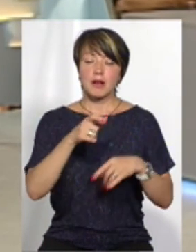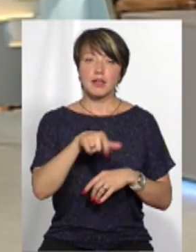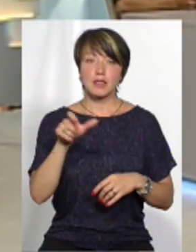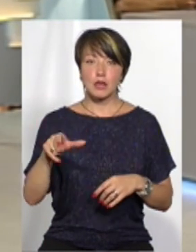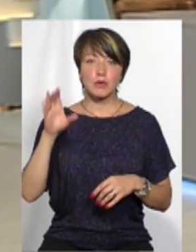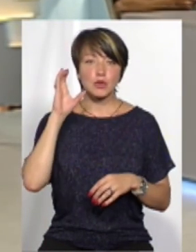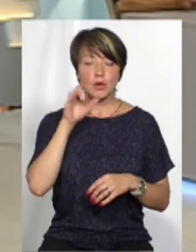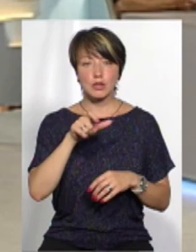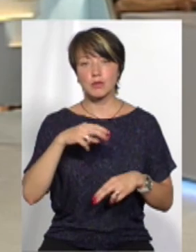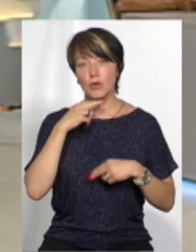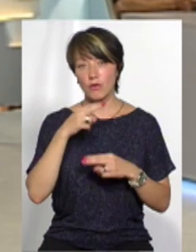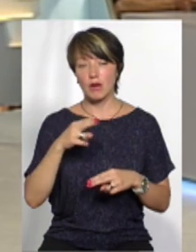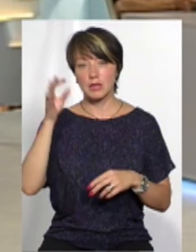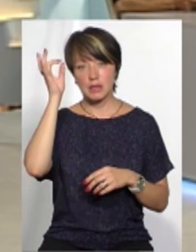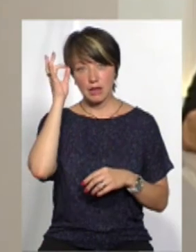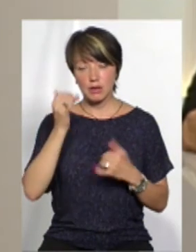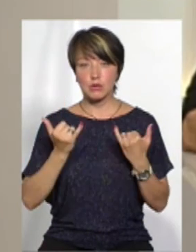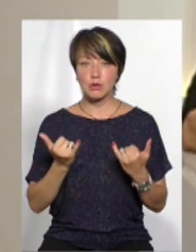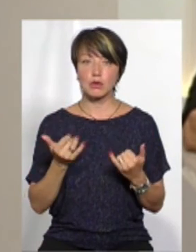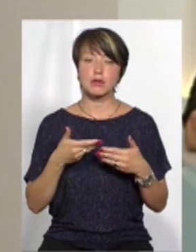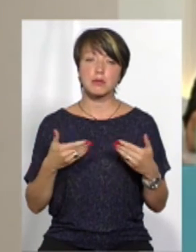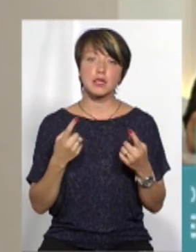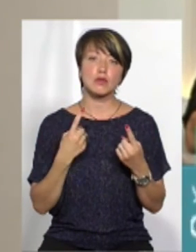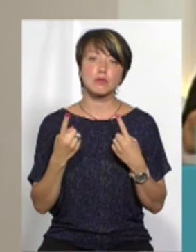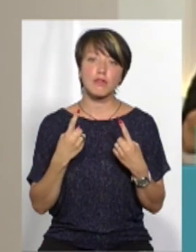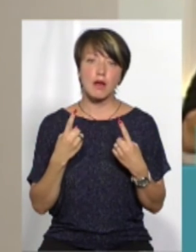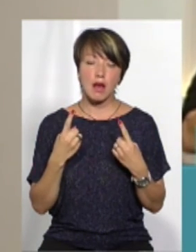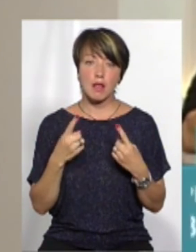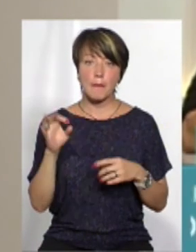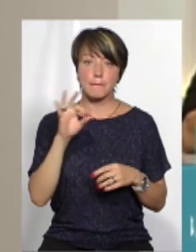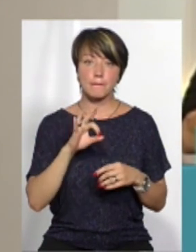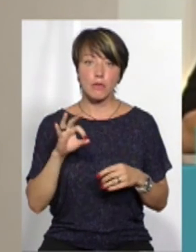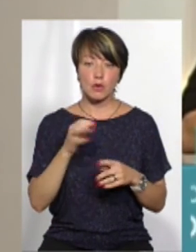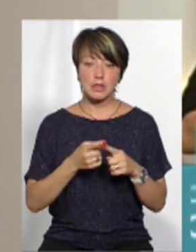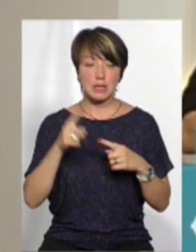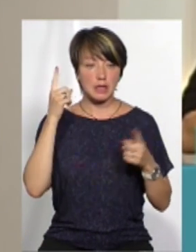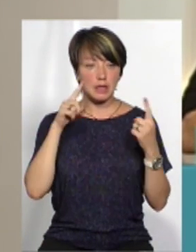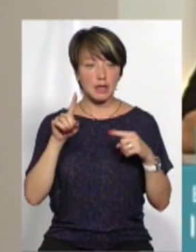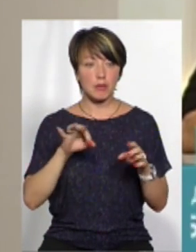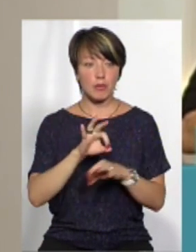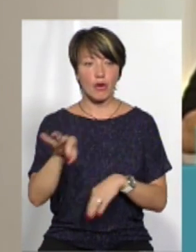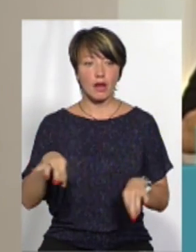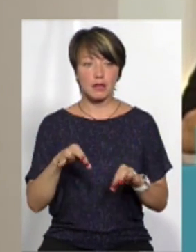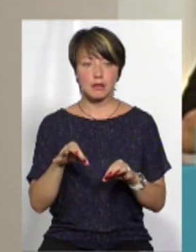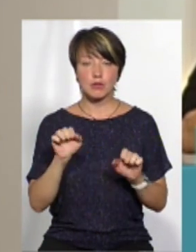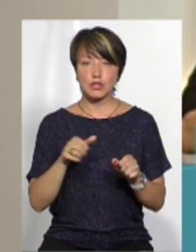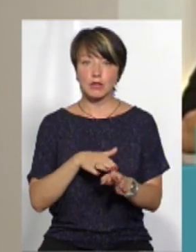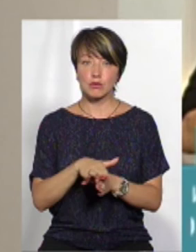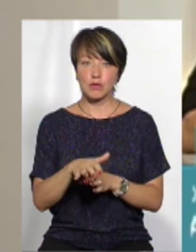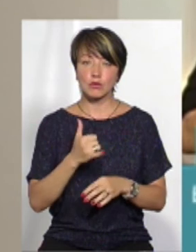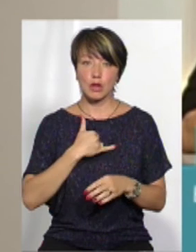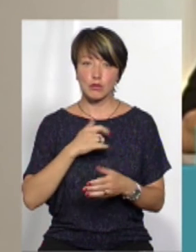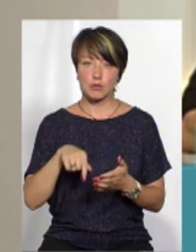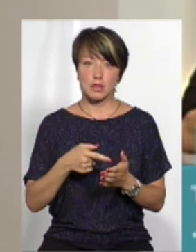та слухачам за увагу. Нагадаю, що сьогодні ми розмовляли про ті ідеї та проекти, які можна реалізувати